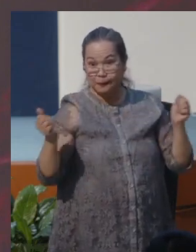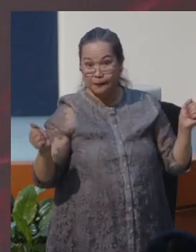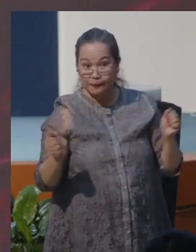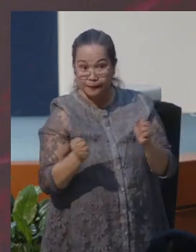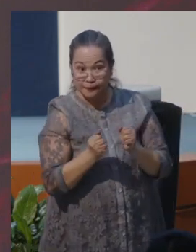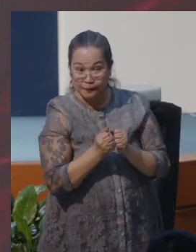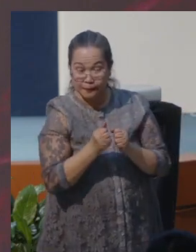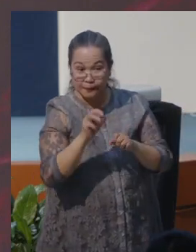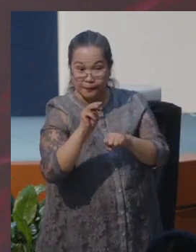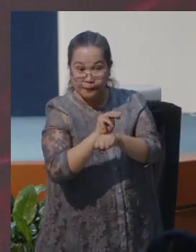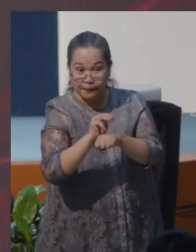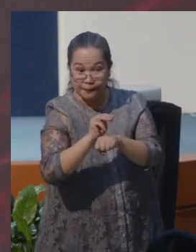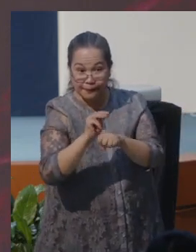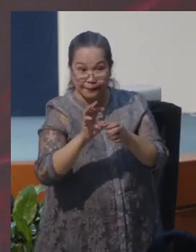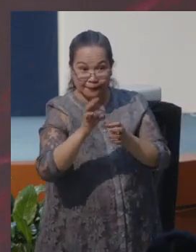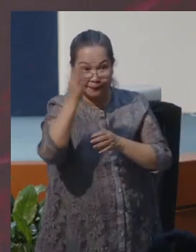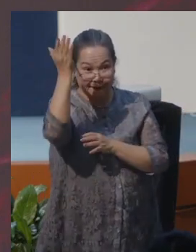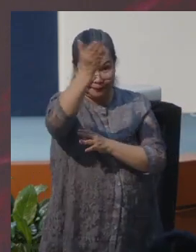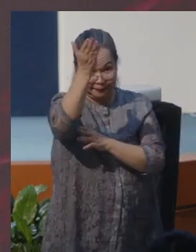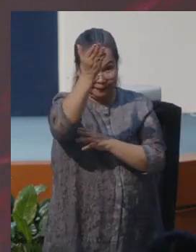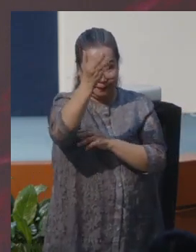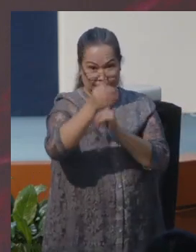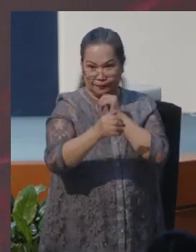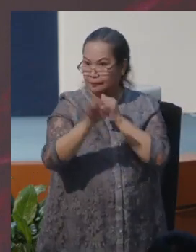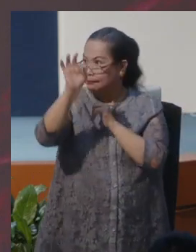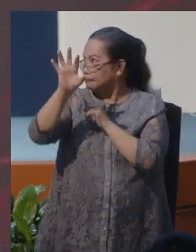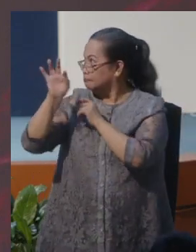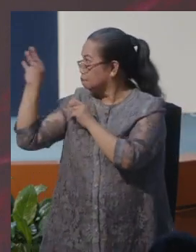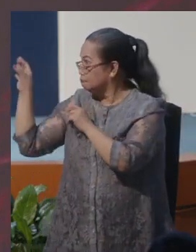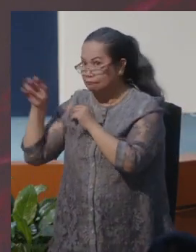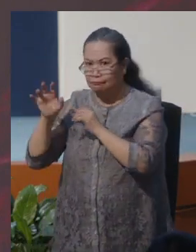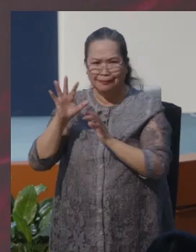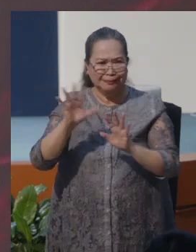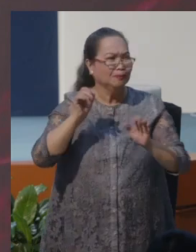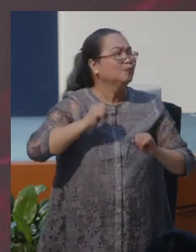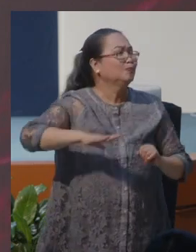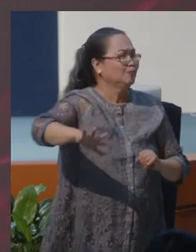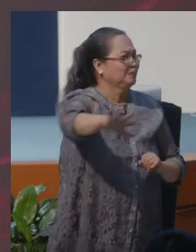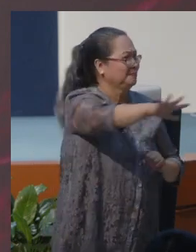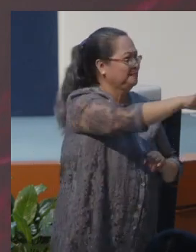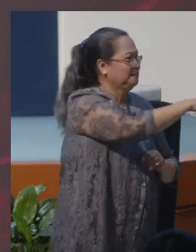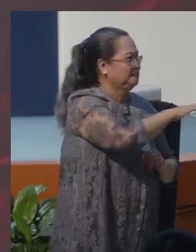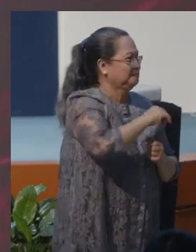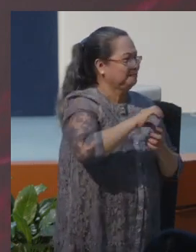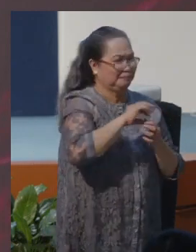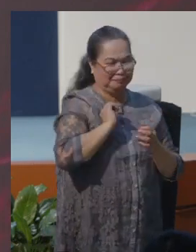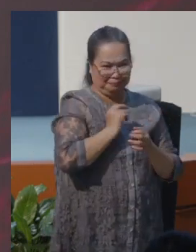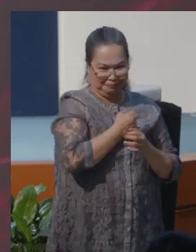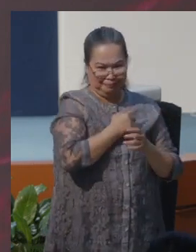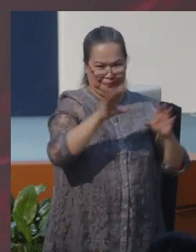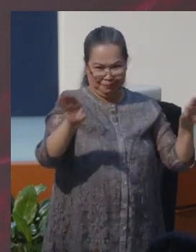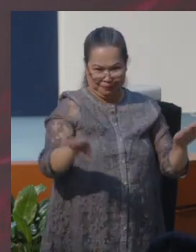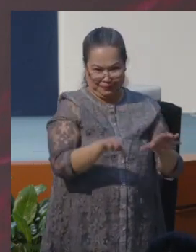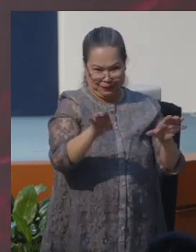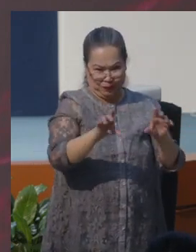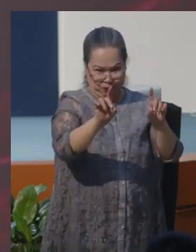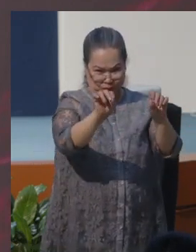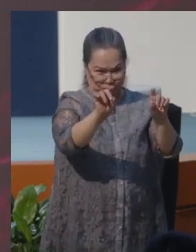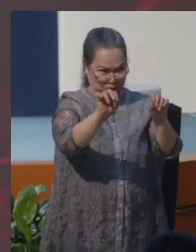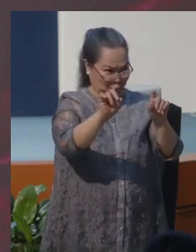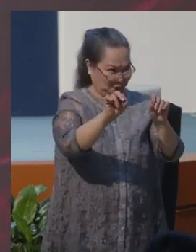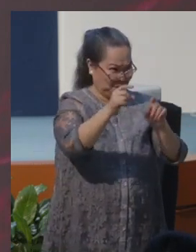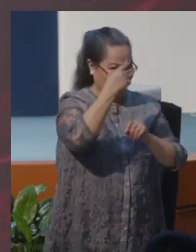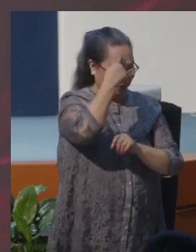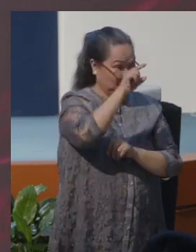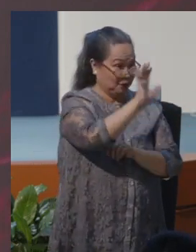sa ministeryo ng Ebanghelyo. At ang lahat ng ating gawain ay kailangan nating gawin sa